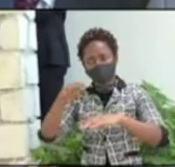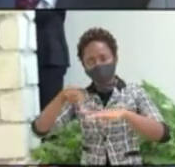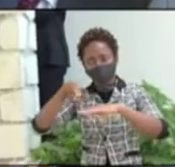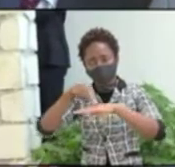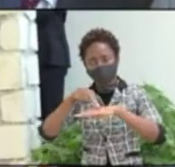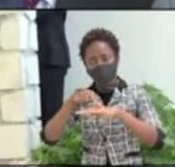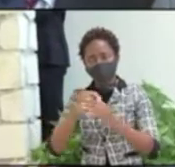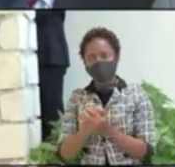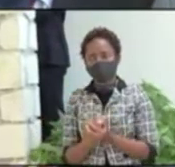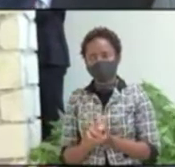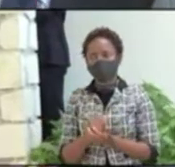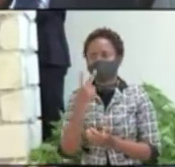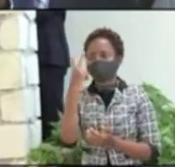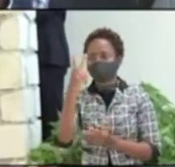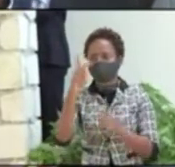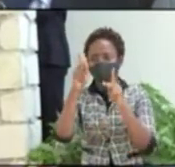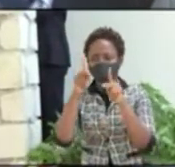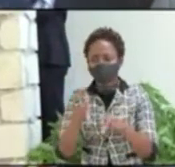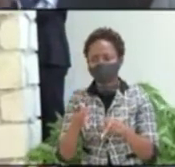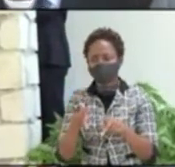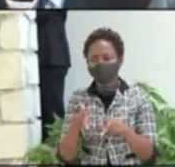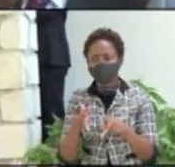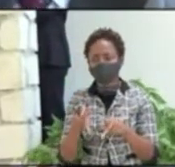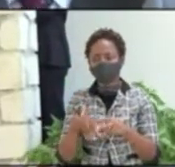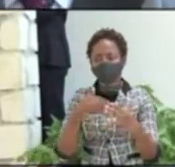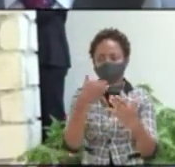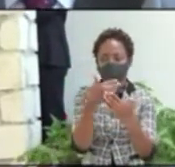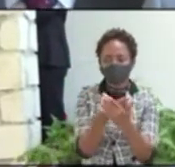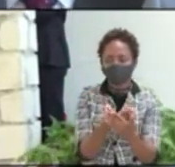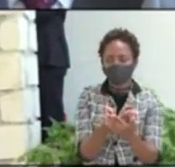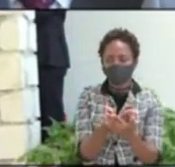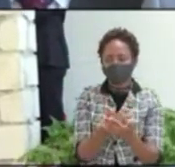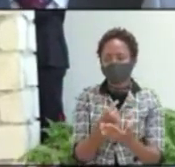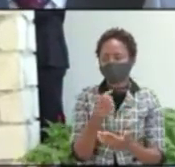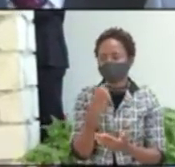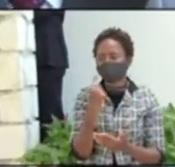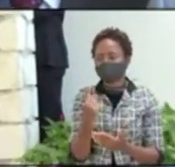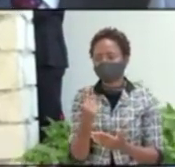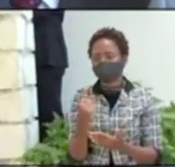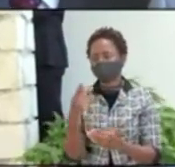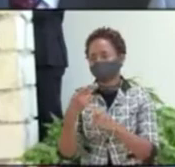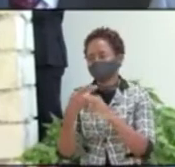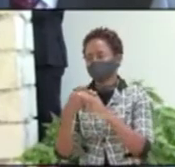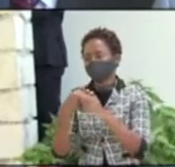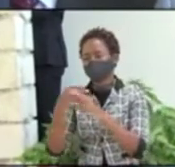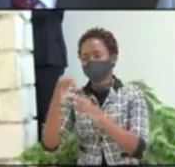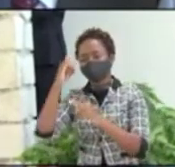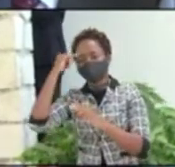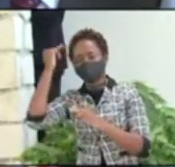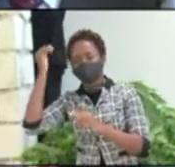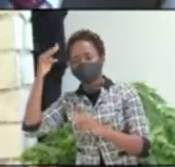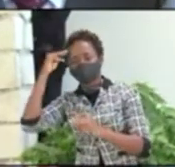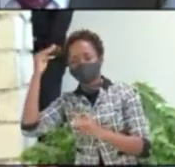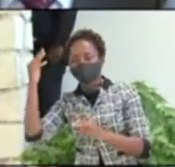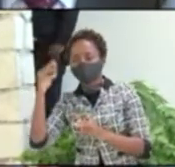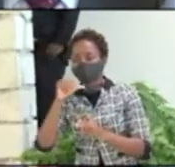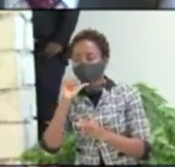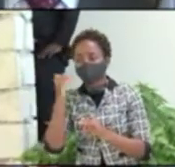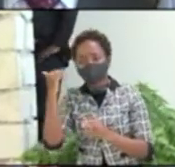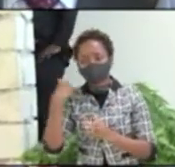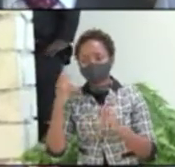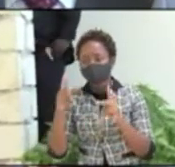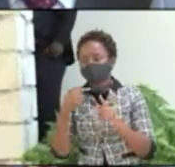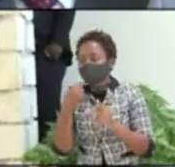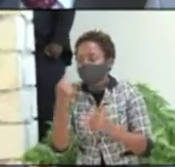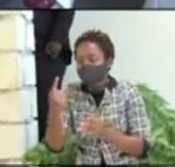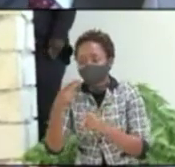nationale là deux monde qu'on mené et puis on dit ou relé par exemple Jovenel Moïse. Mais par exemple, il y a une preuve qui dit que c'est Jovenel Moïse